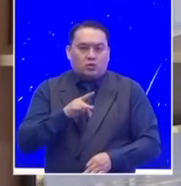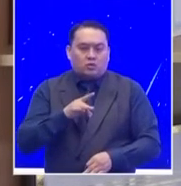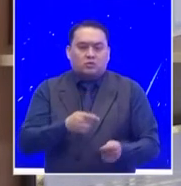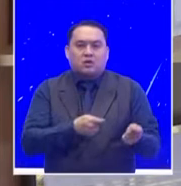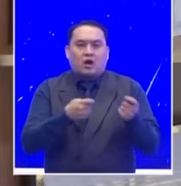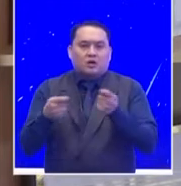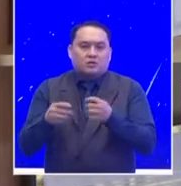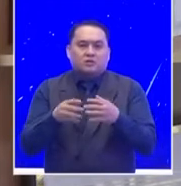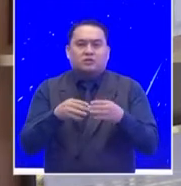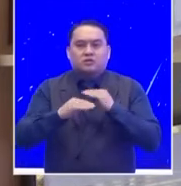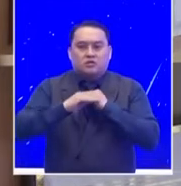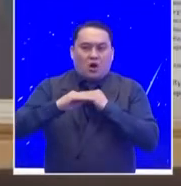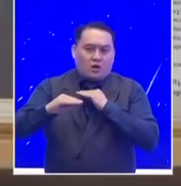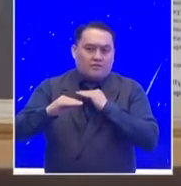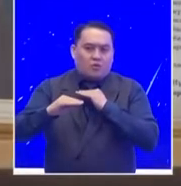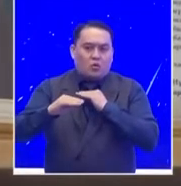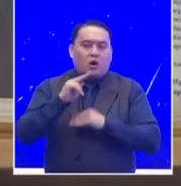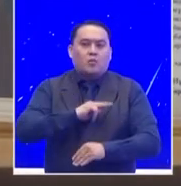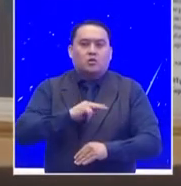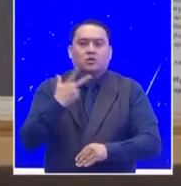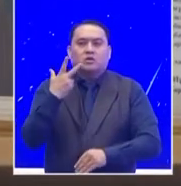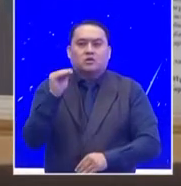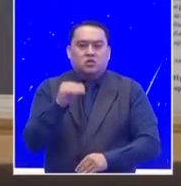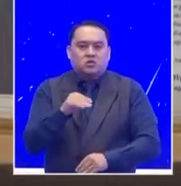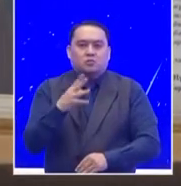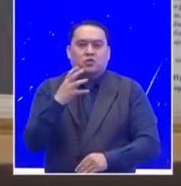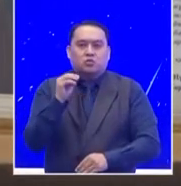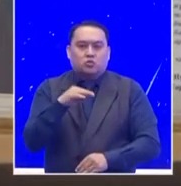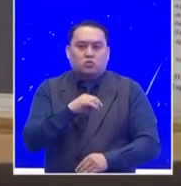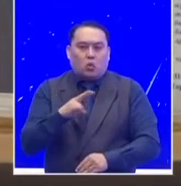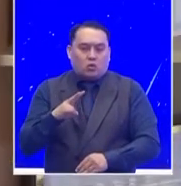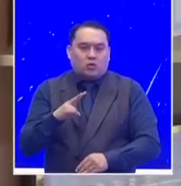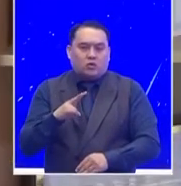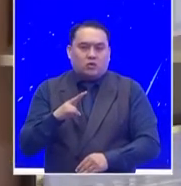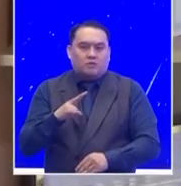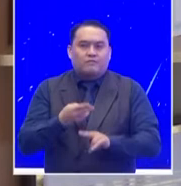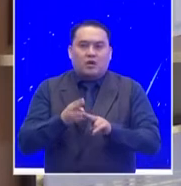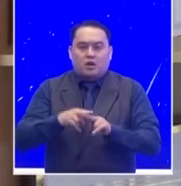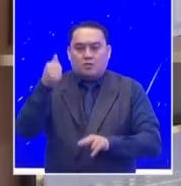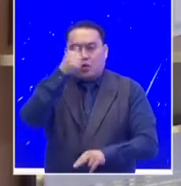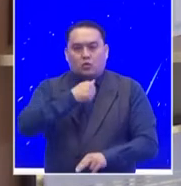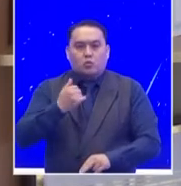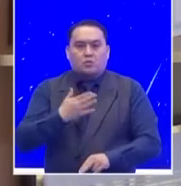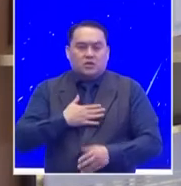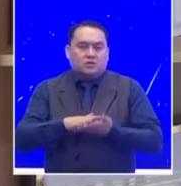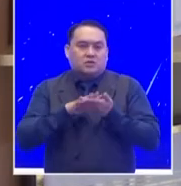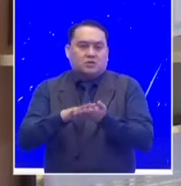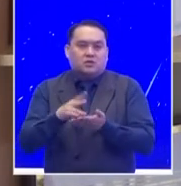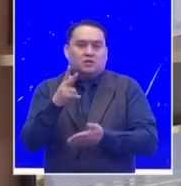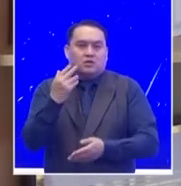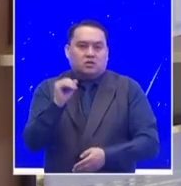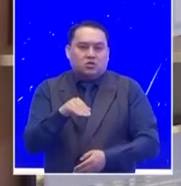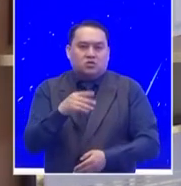для посевных и для уборочной работ 3500 тонн льготной солярки. В этом году мы заявку подали на 3600